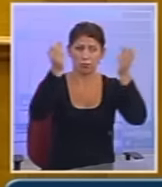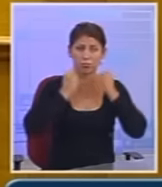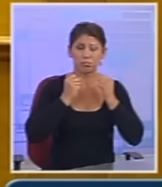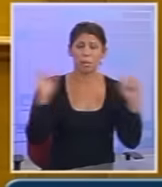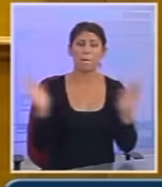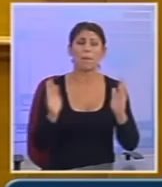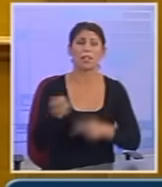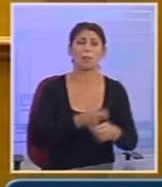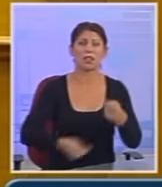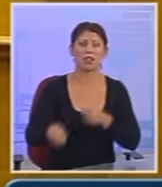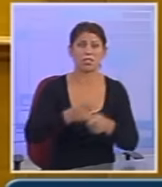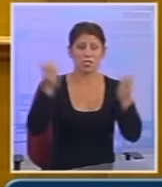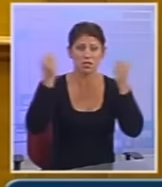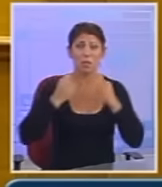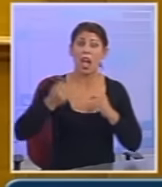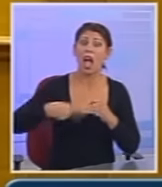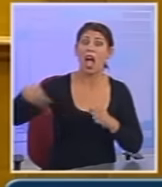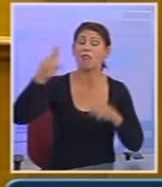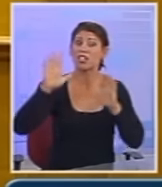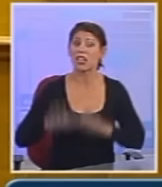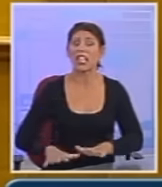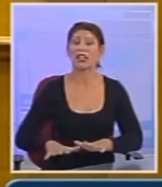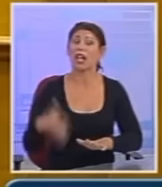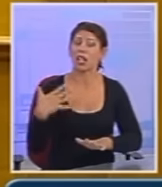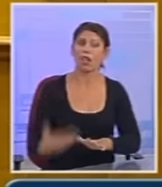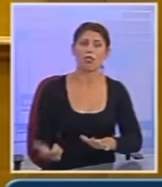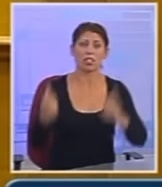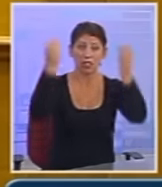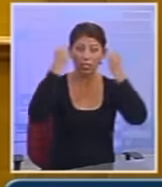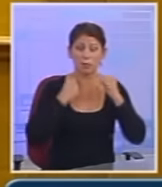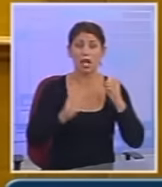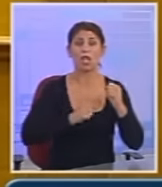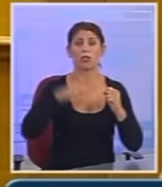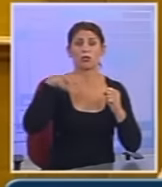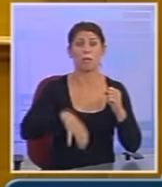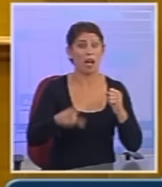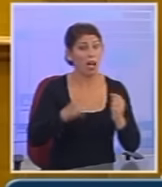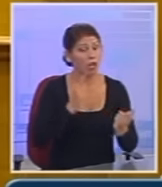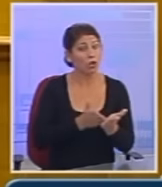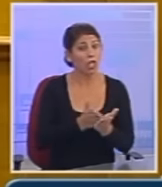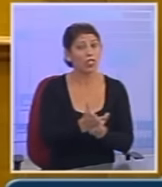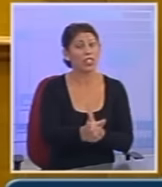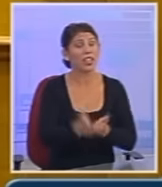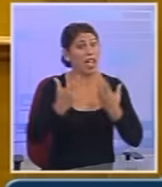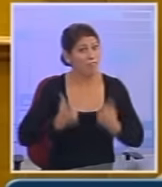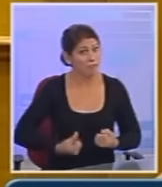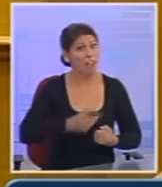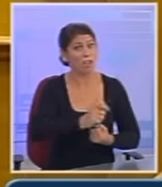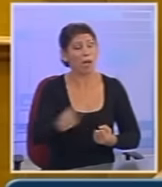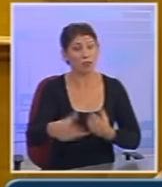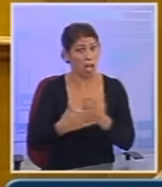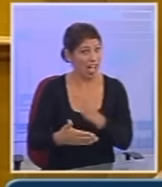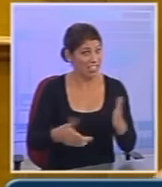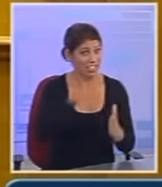επιχείρηση. Για να μην προσθέσω και την αύξηση της ανεργίας που θα πλήξει τους εργαζόμενους στον ιδιωτικό τομέα. Αυτή είναι η δίκαιη κατανομή βαρών. Αυτή είναι η αριστερά που